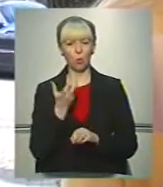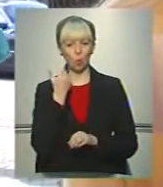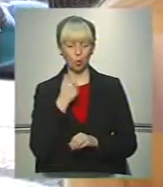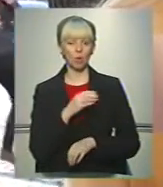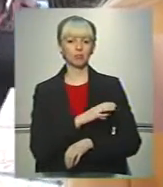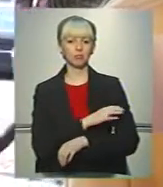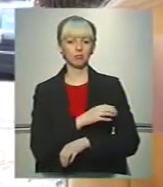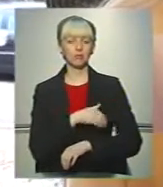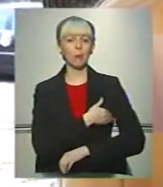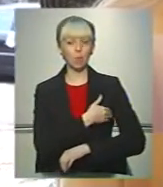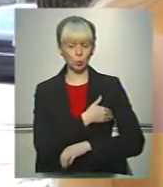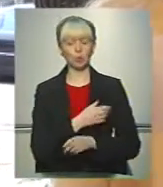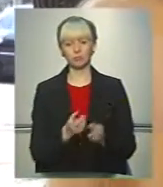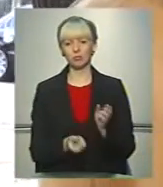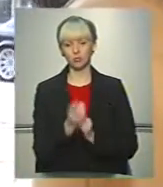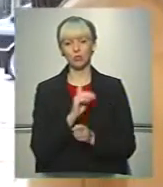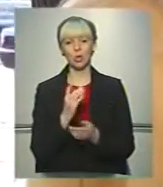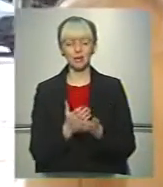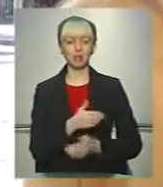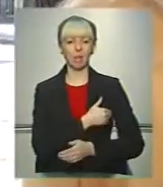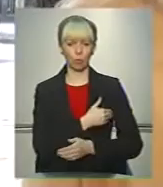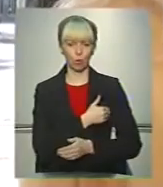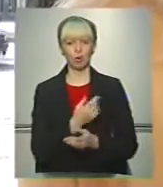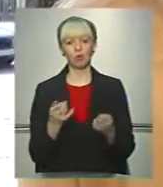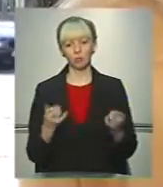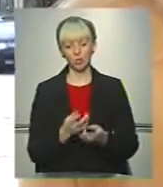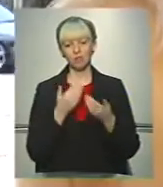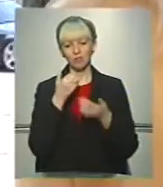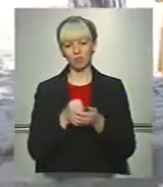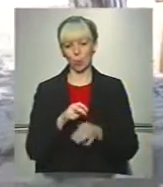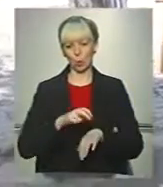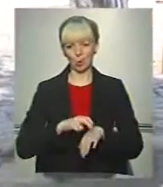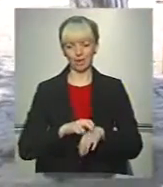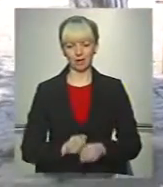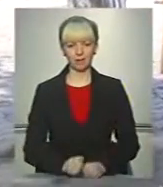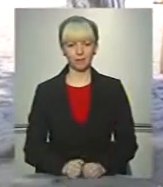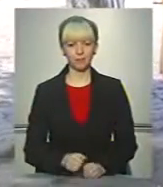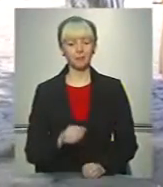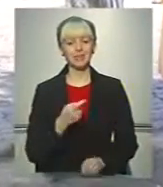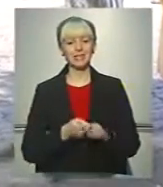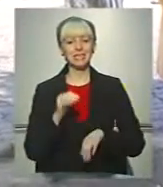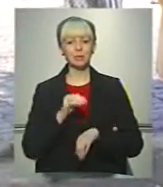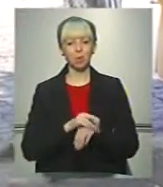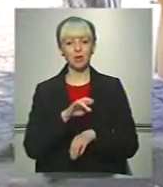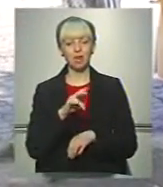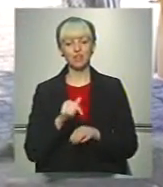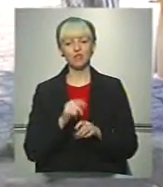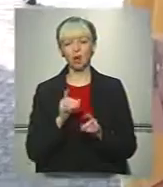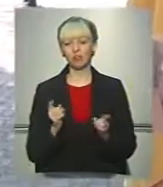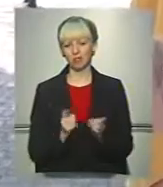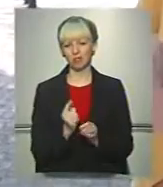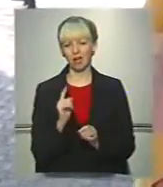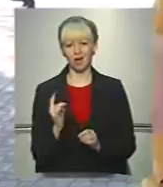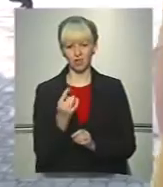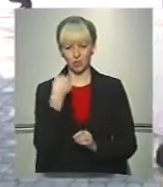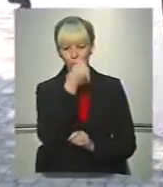міряю температуру, то вже оказується, що є температура, і потрібно вже звертатися до лікаря. Ці симптоми Яна відчуває як мінімум раз